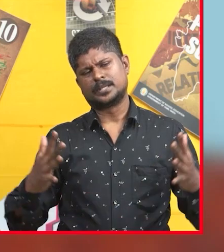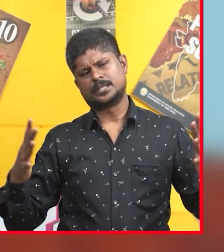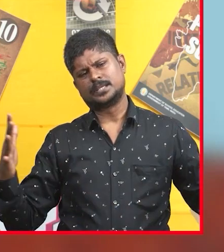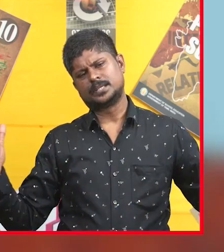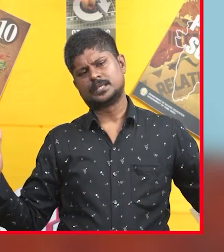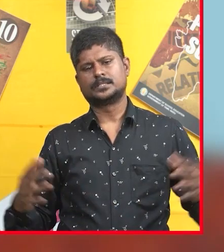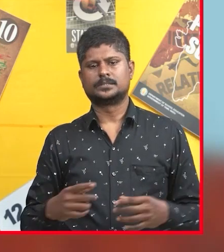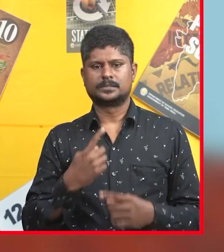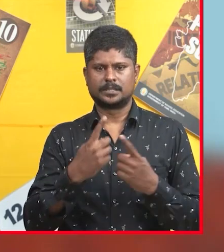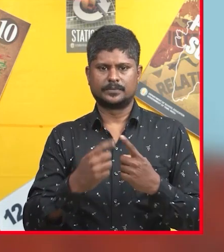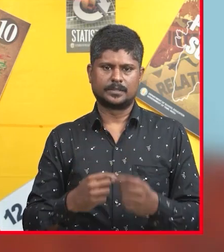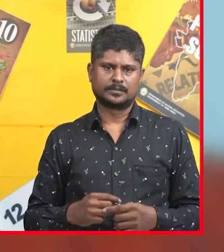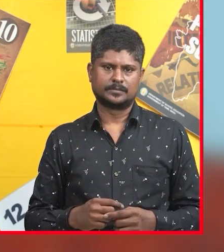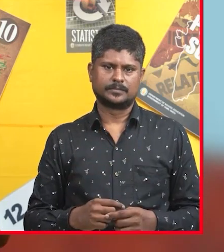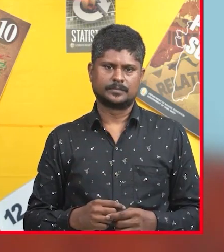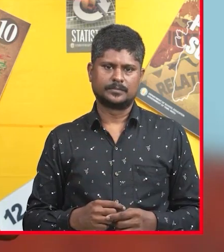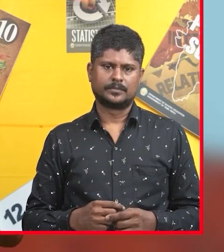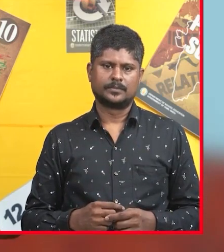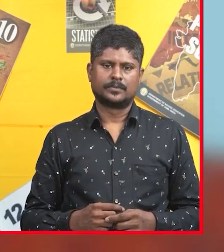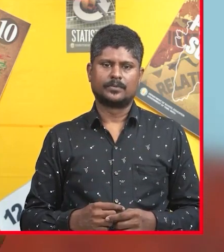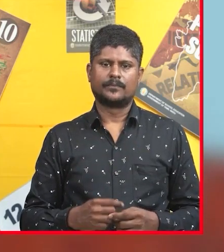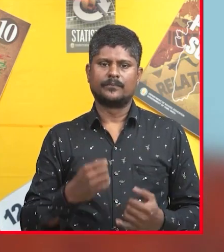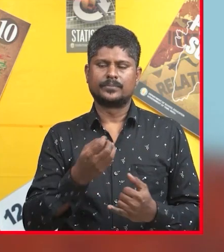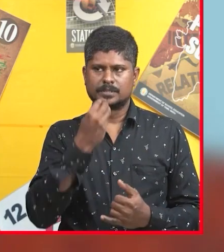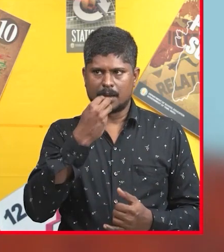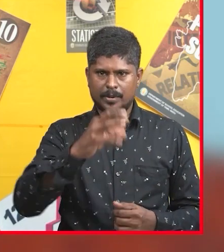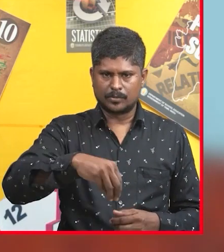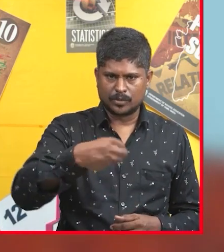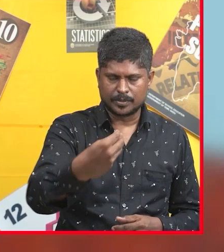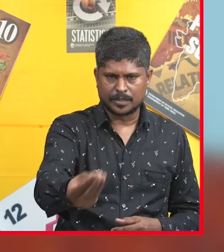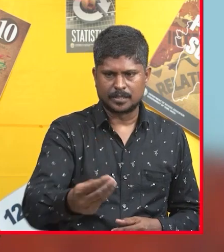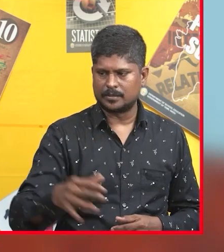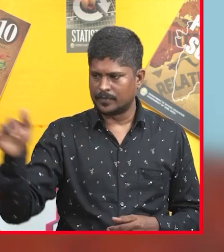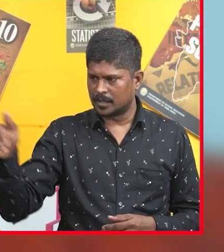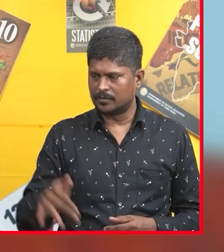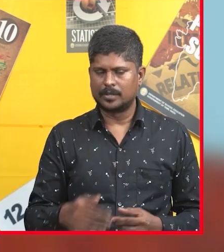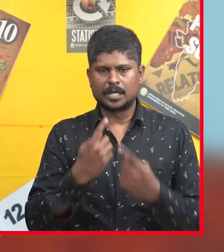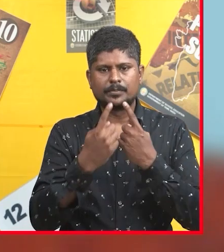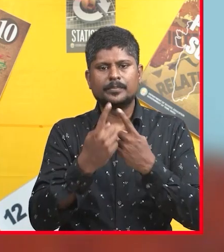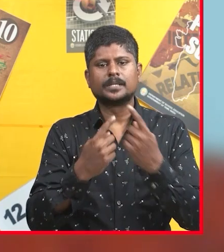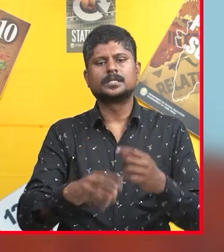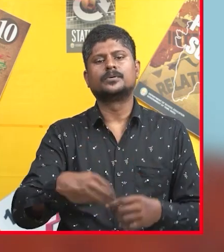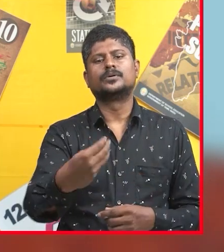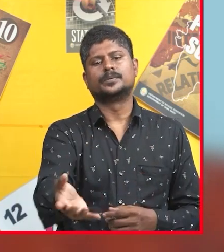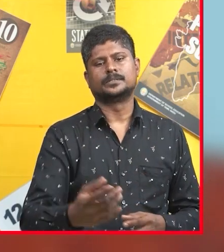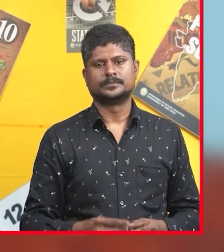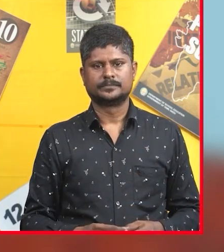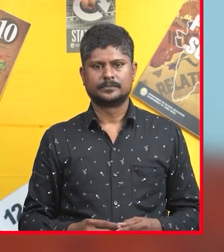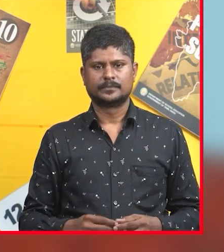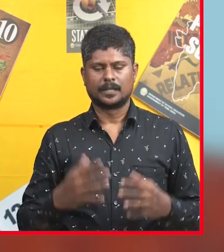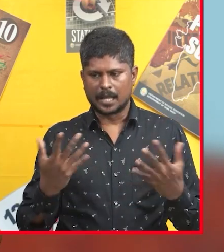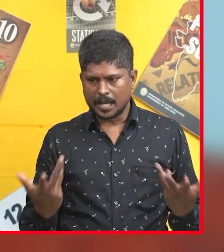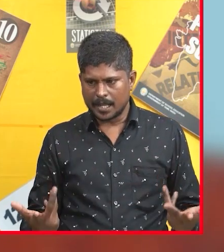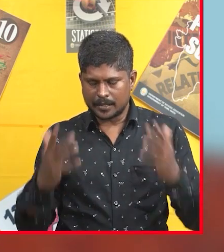செல்வந்தராக இருந்தவர் மாறநாயனார். இவர் விருந்தோம்பி வந்து விருந்தினரை உபசரித்து கவனித்து விருந்தினர் இல்லைன்னு